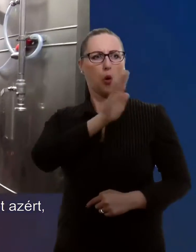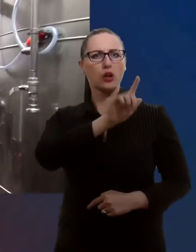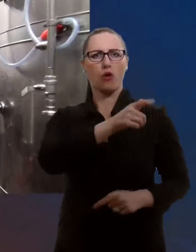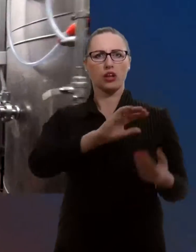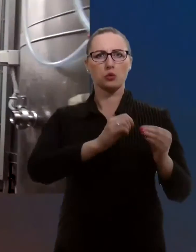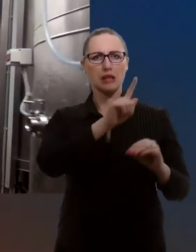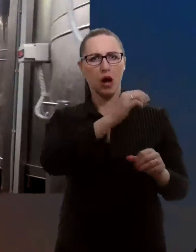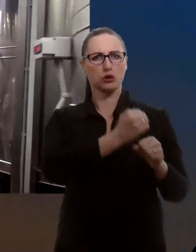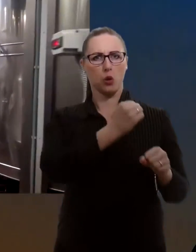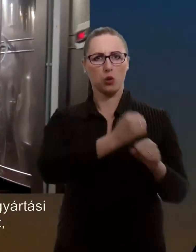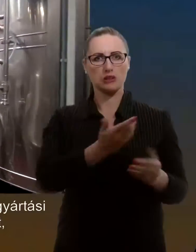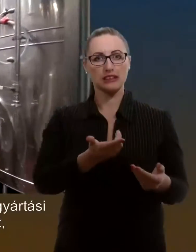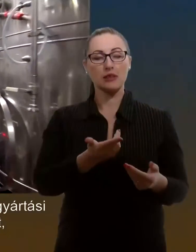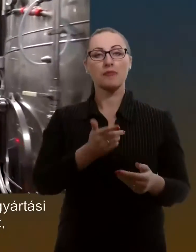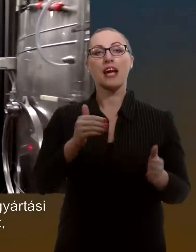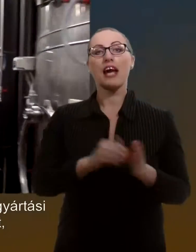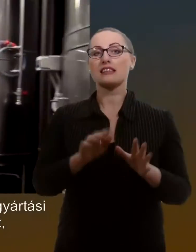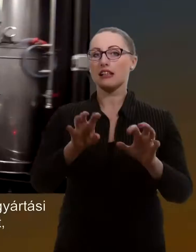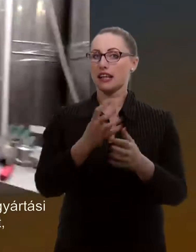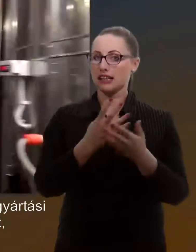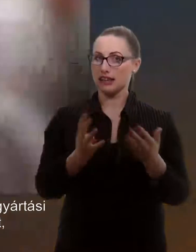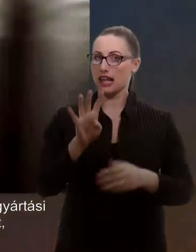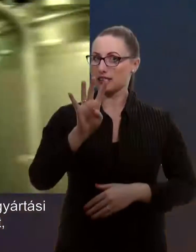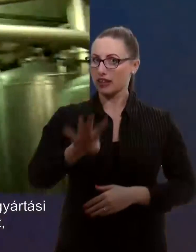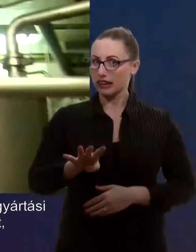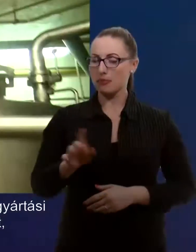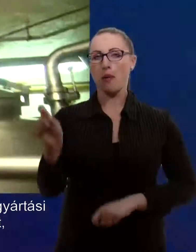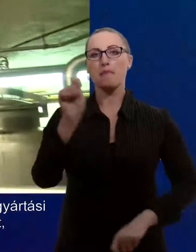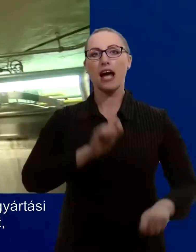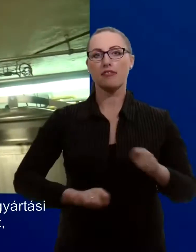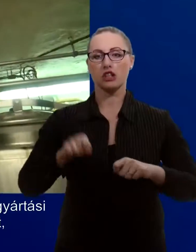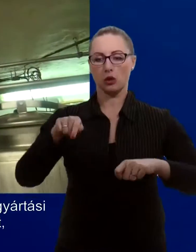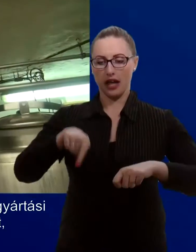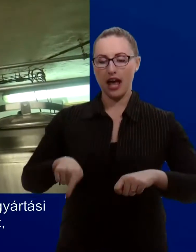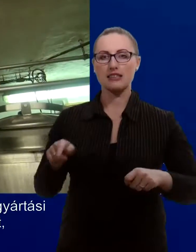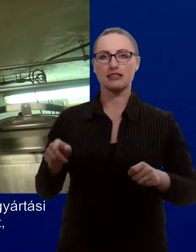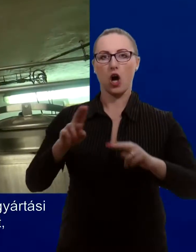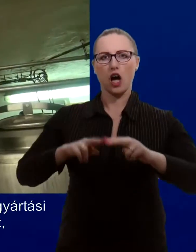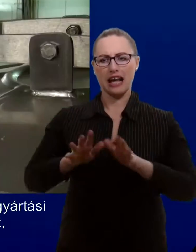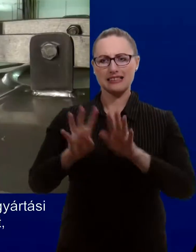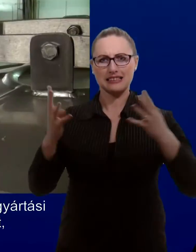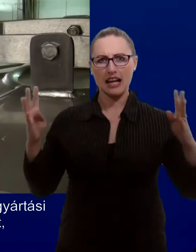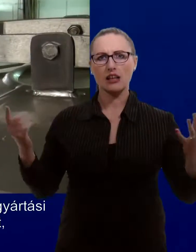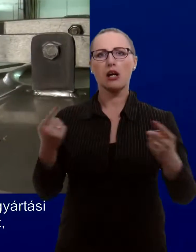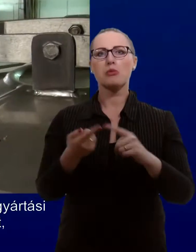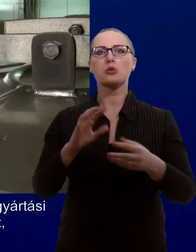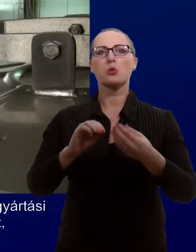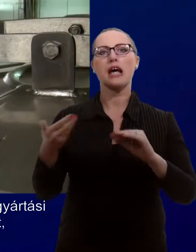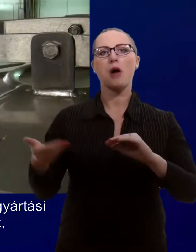üzeme, és ott dolgozhat. Éppen ezért 1994-ben megvásárolta ezt a sörgyártási rendszert és az